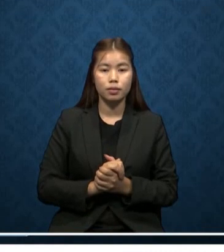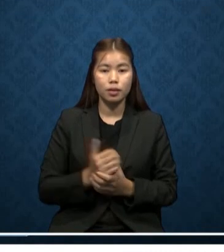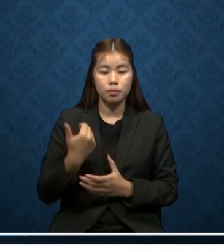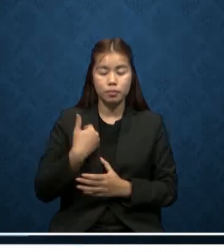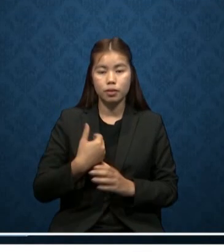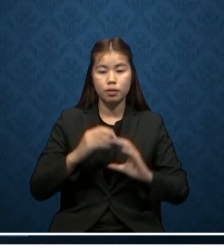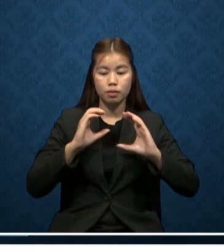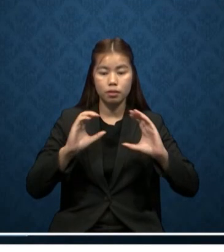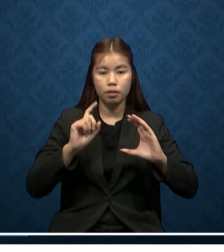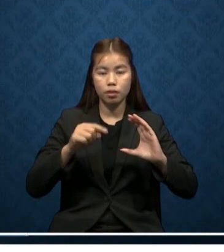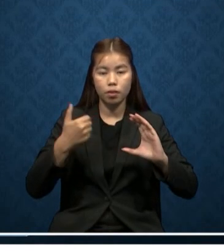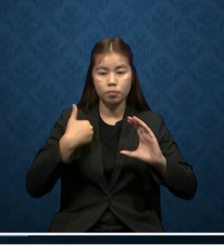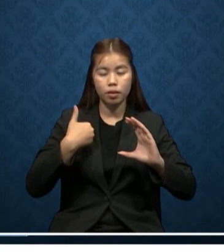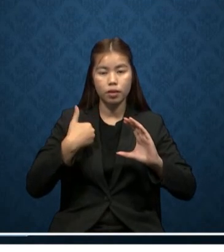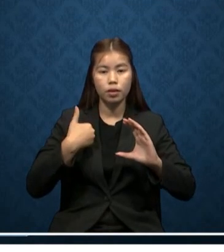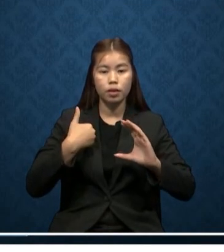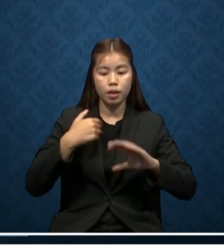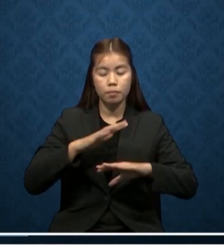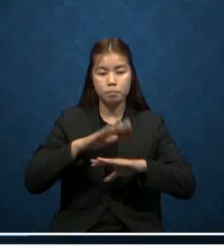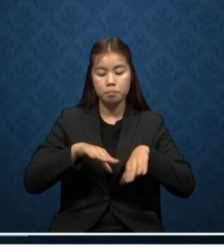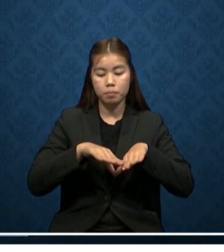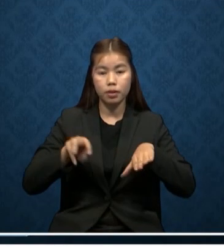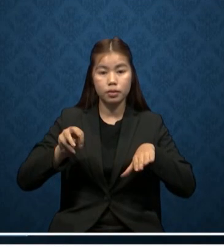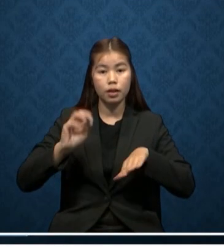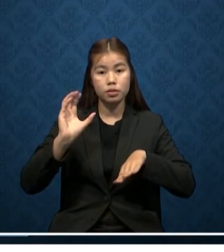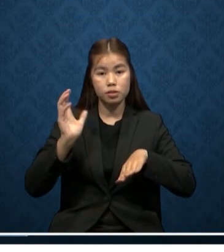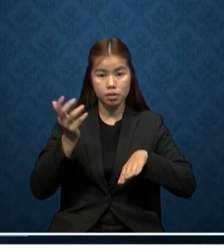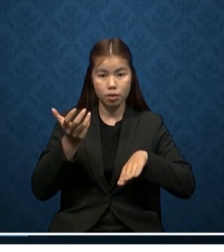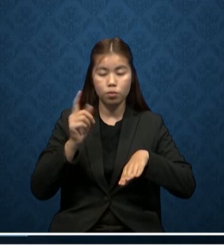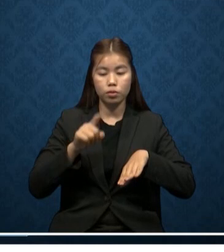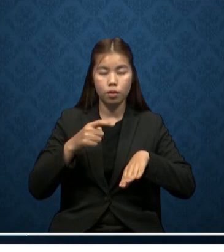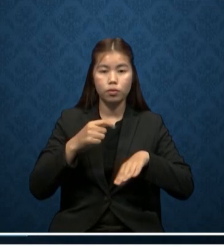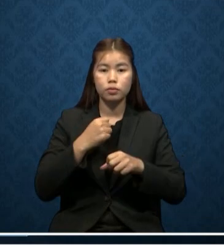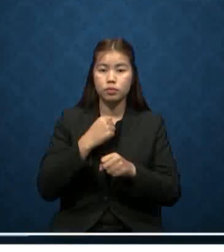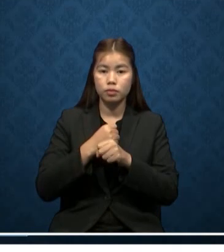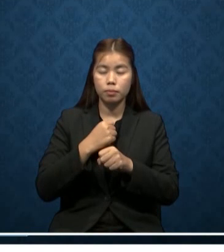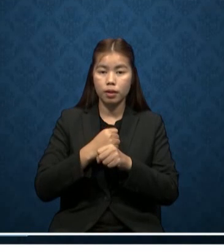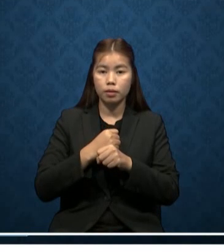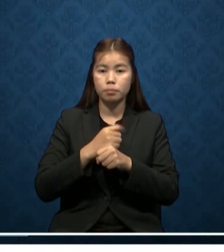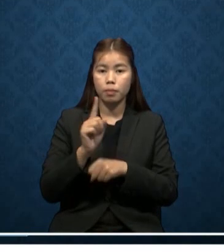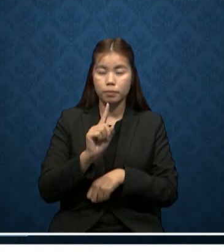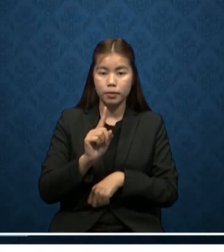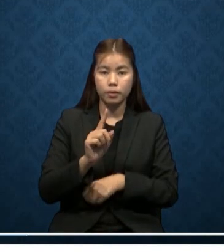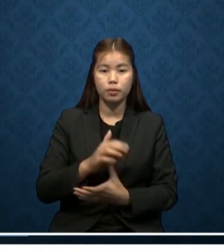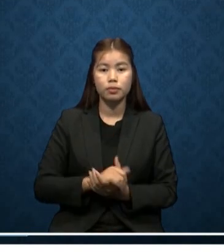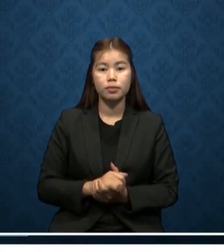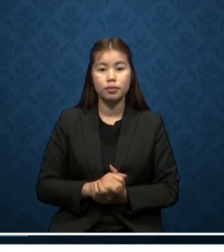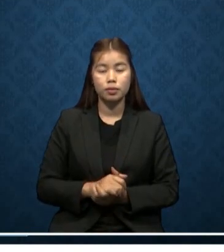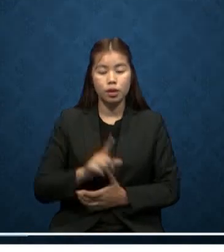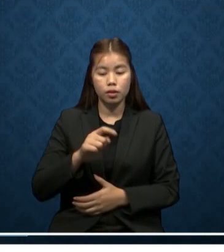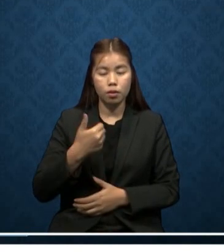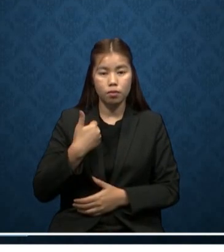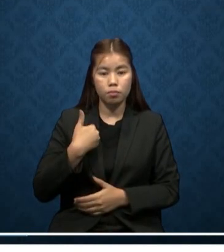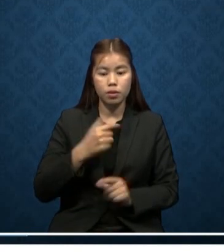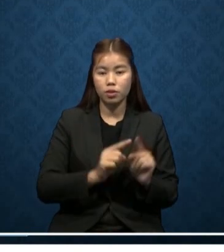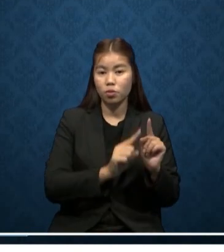สมรรถนะสูงเทียบเท่ามาตรฐานสากลและมีความคล่องตัวเดิมใช้การ์ดเนอร์เป็นเป็นเครื่องมือในการ